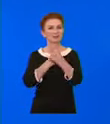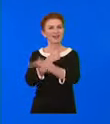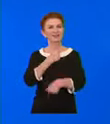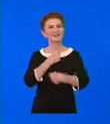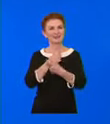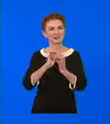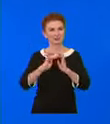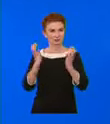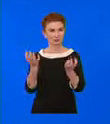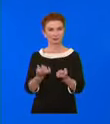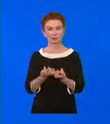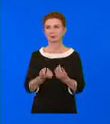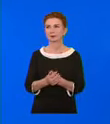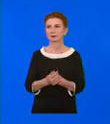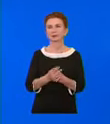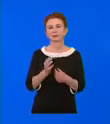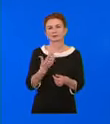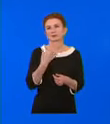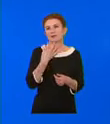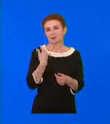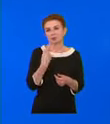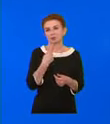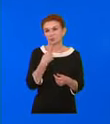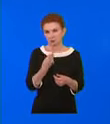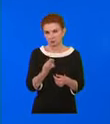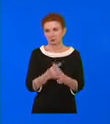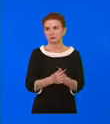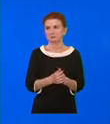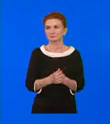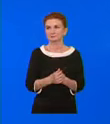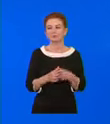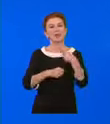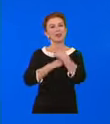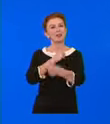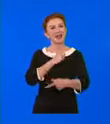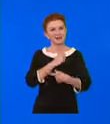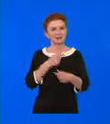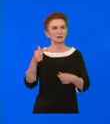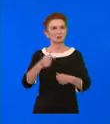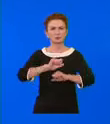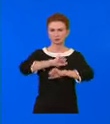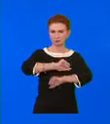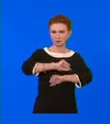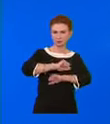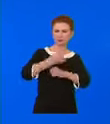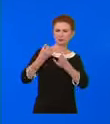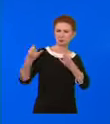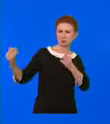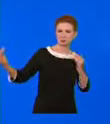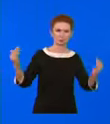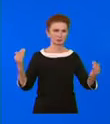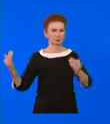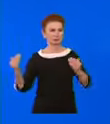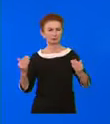A więc tak jak powiedziałem wcześniej, tarcze, które mają nas chronić z różnych stron przed